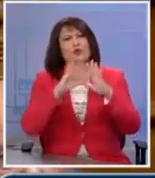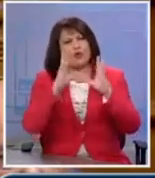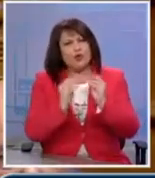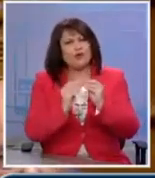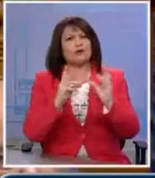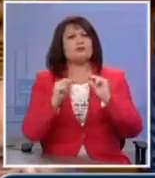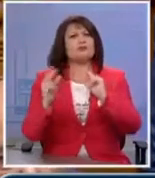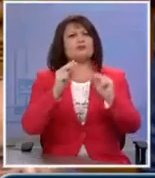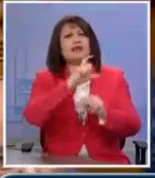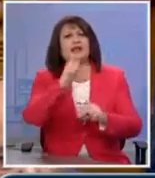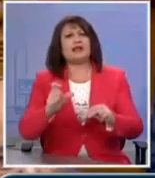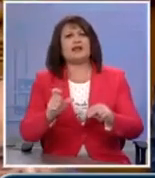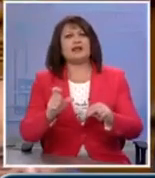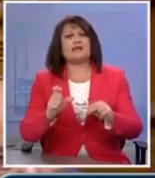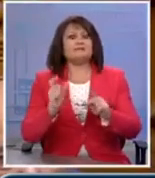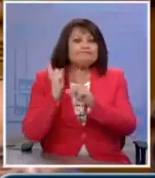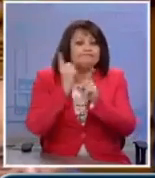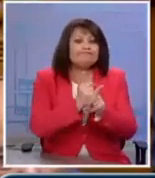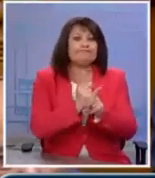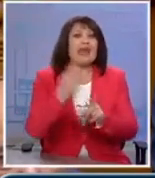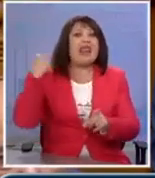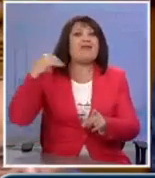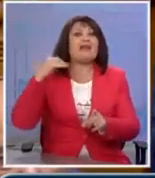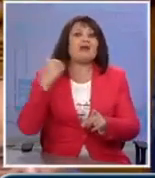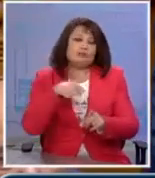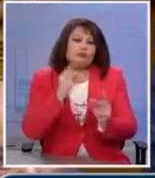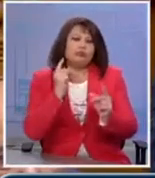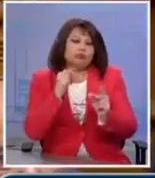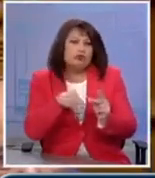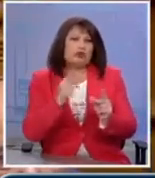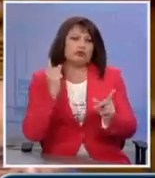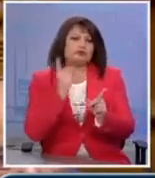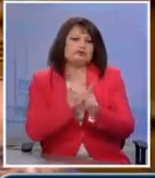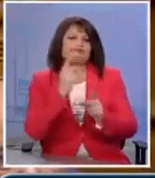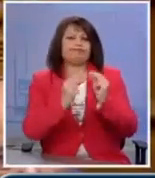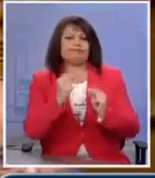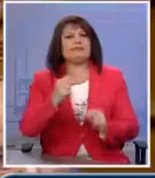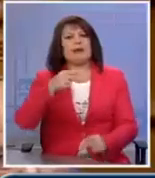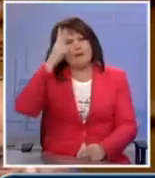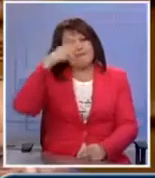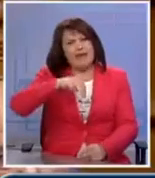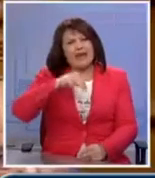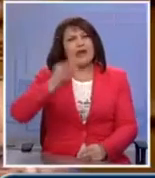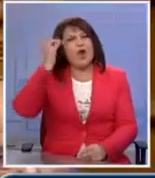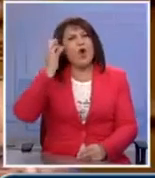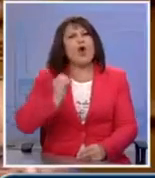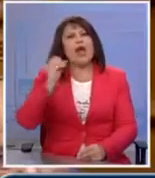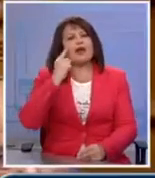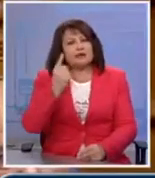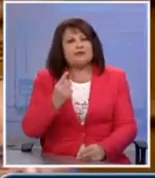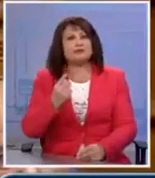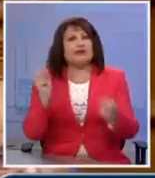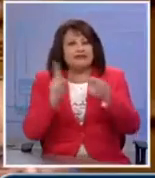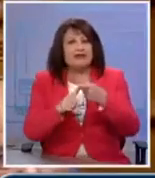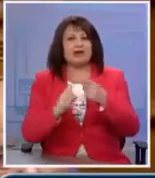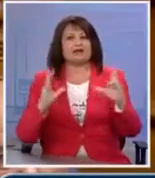λογικά μόνο με το θέμα της Λιβύης, εκεί ο άνθρωπος είχε το πρόβλημα. Και η Μέρκελ και ο Λάν λέγανε ωραία σύνοδος κορυφής,